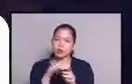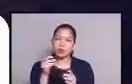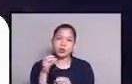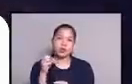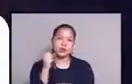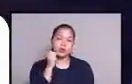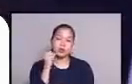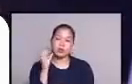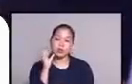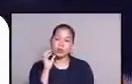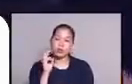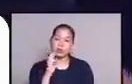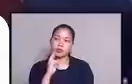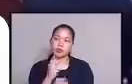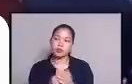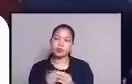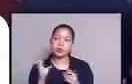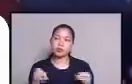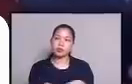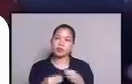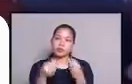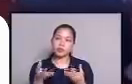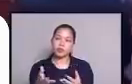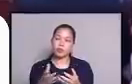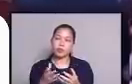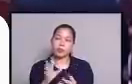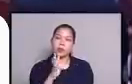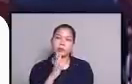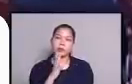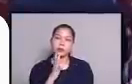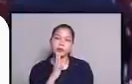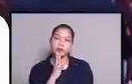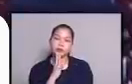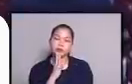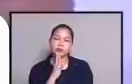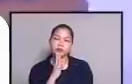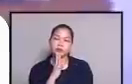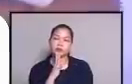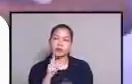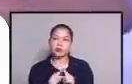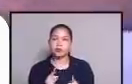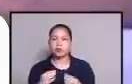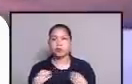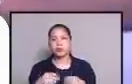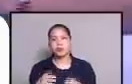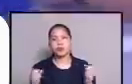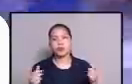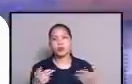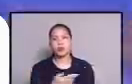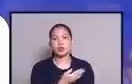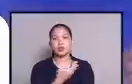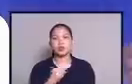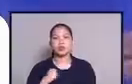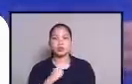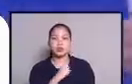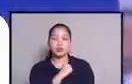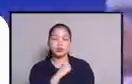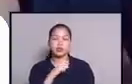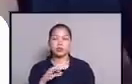yung nag-rank 1, ang nagbigay ng talumpati bilang kinatawa ng mga bagong senators-elect.